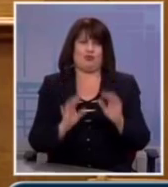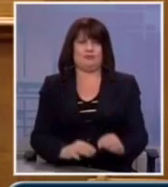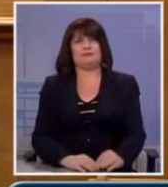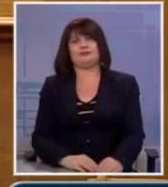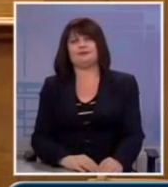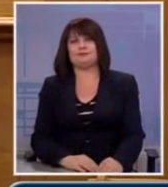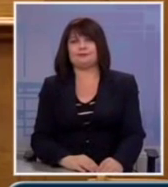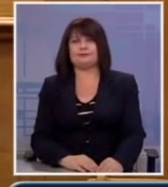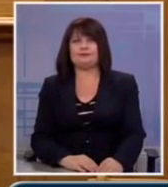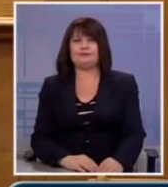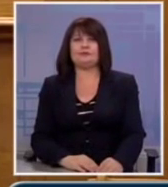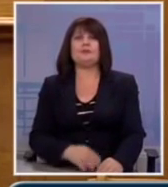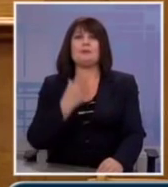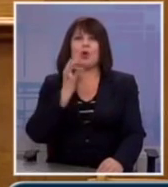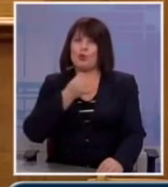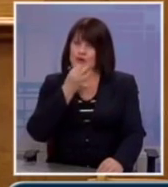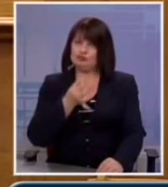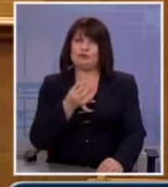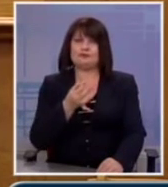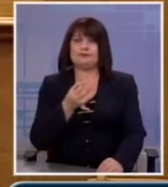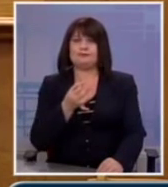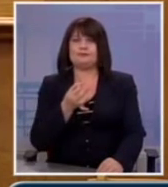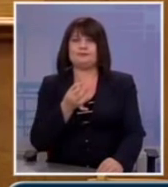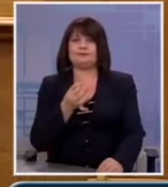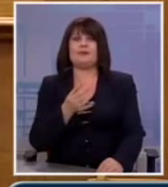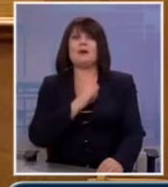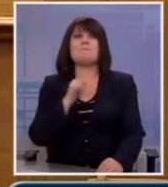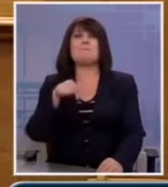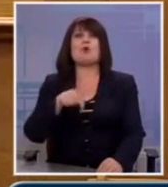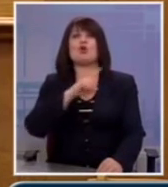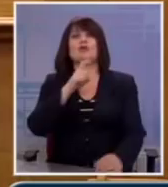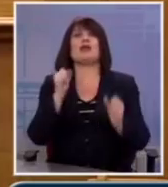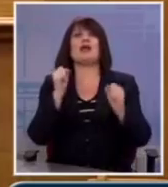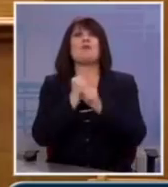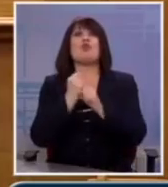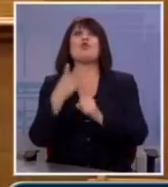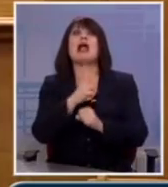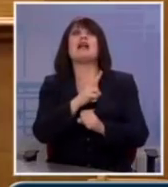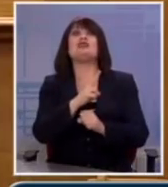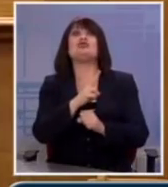ουδόλως σας ενδιαφέρει, και θα σας πω γιατί. Δεν ζούσατε ποτέ από την εργασία σας.